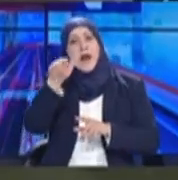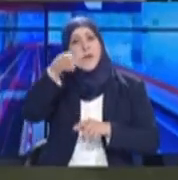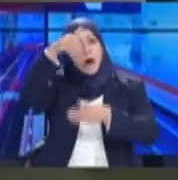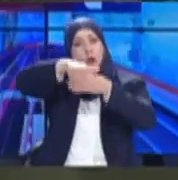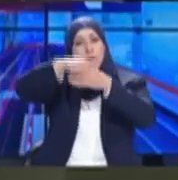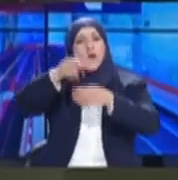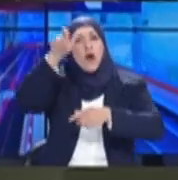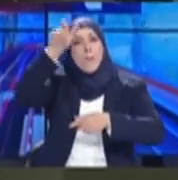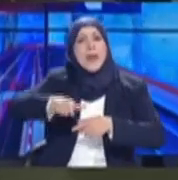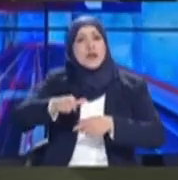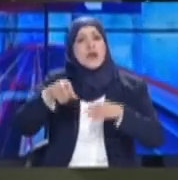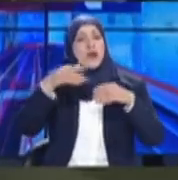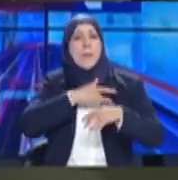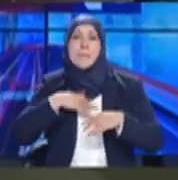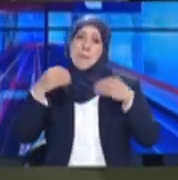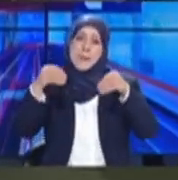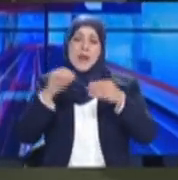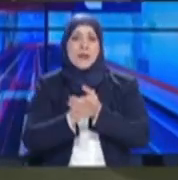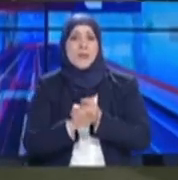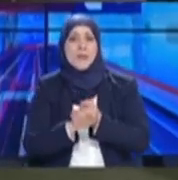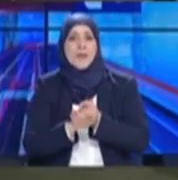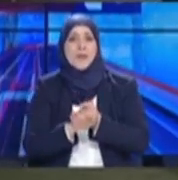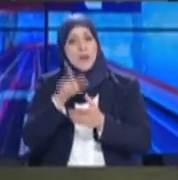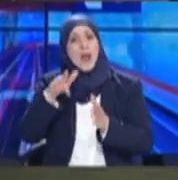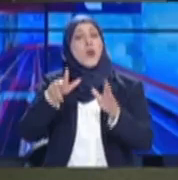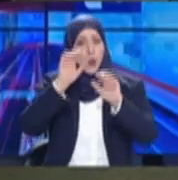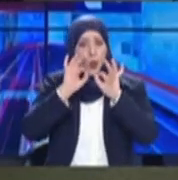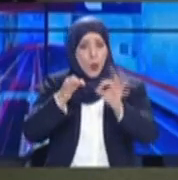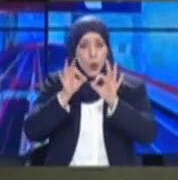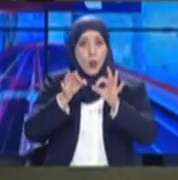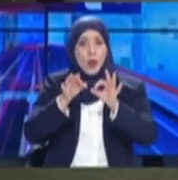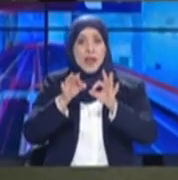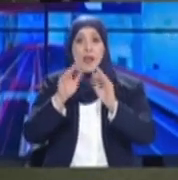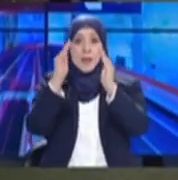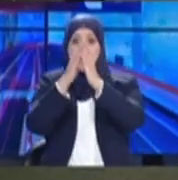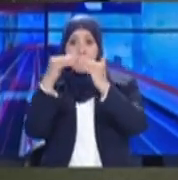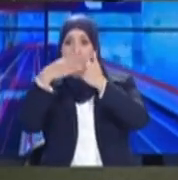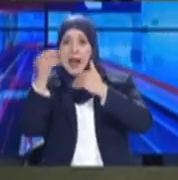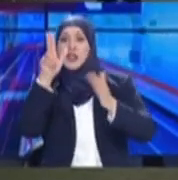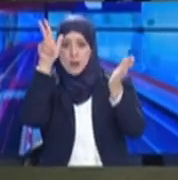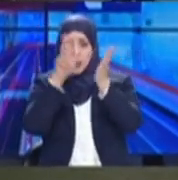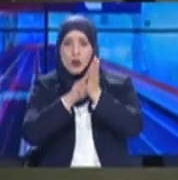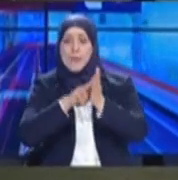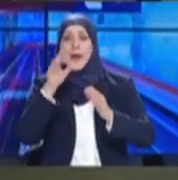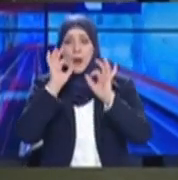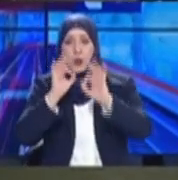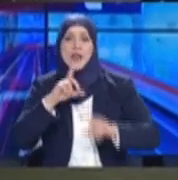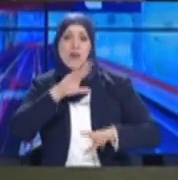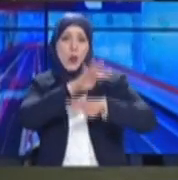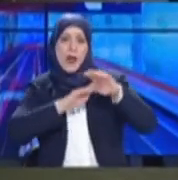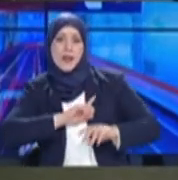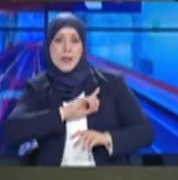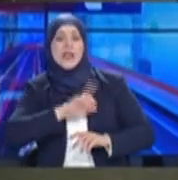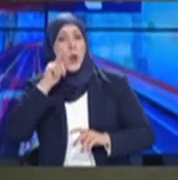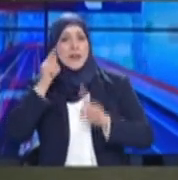النجمه بقول اكثر من تسعه وتسعين في المائه من كل ال الحذر مطبق هنا في ولايه تامين يبقى بطبيعه الحال وعي المواطن